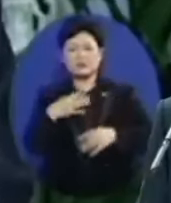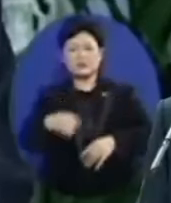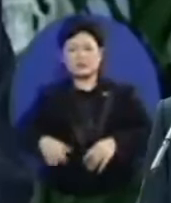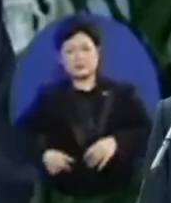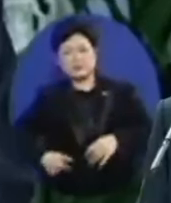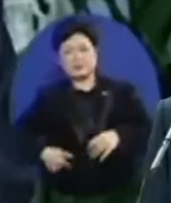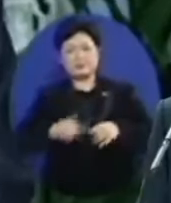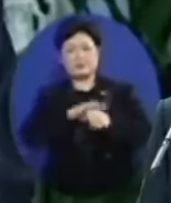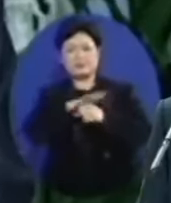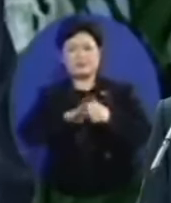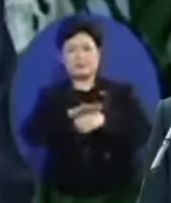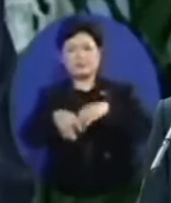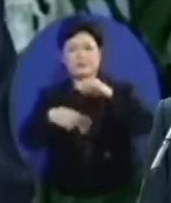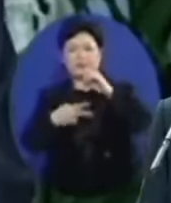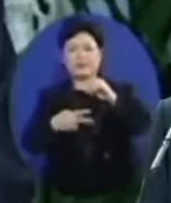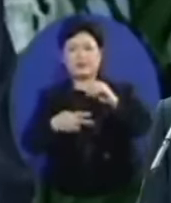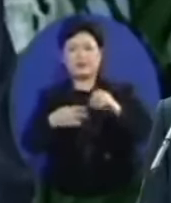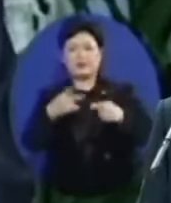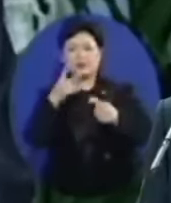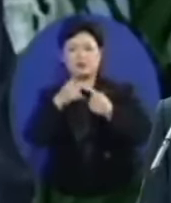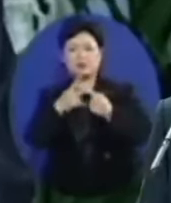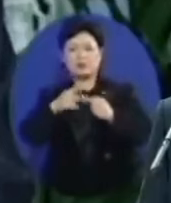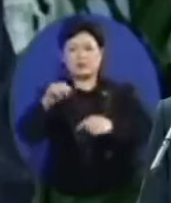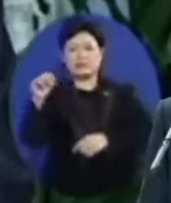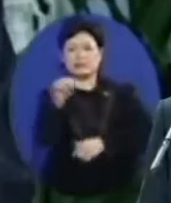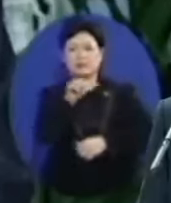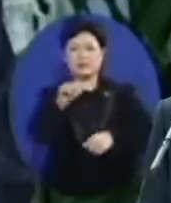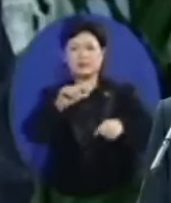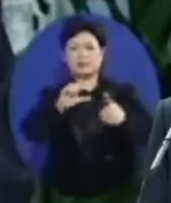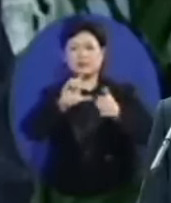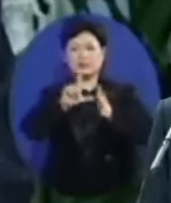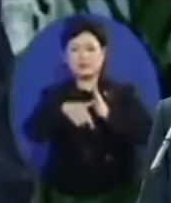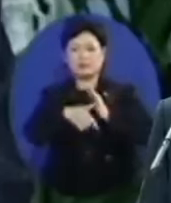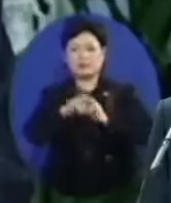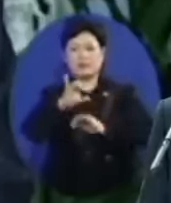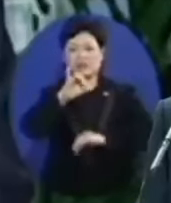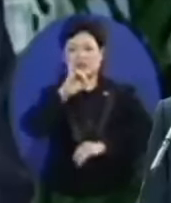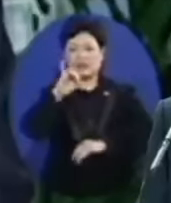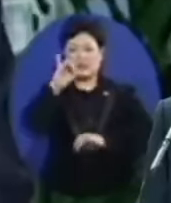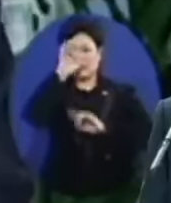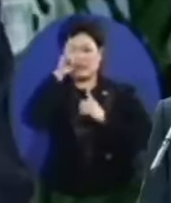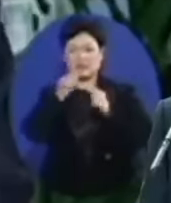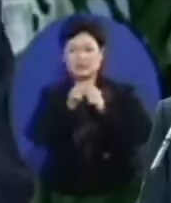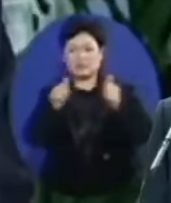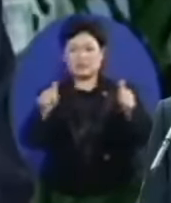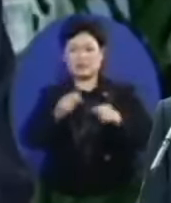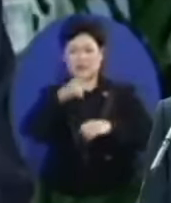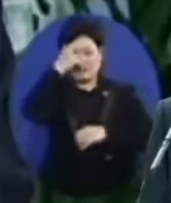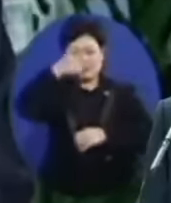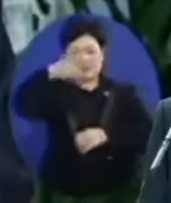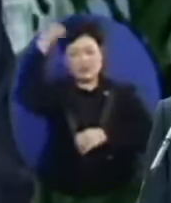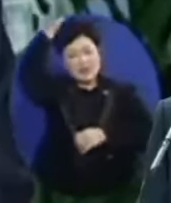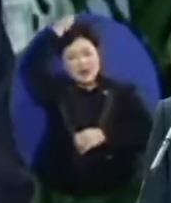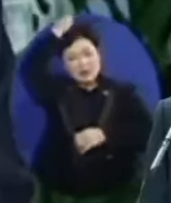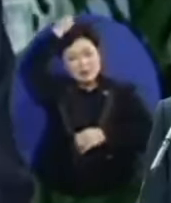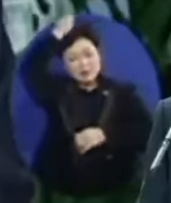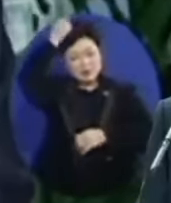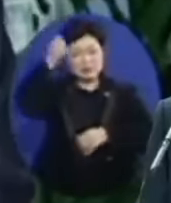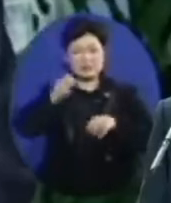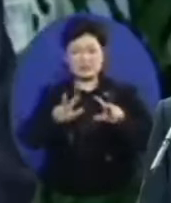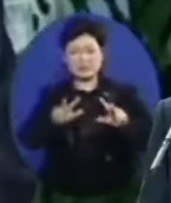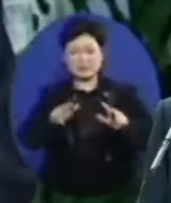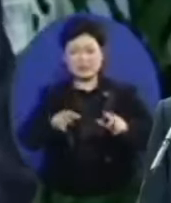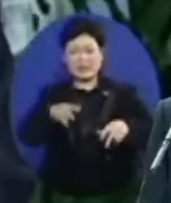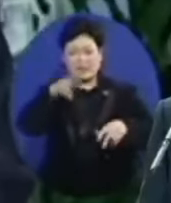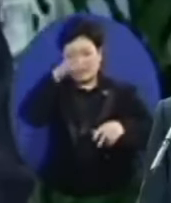있는 것입니다. 둘째는 스피드 시대입니다. 이어령 씨는 과거 시대가 가마솥 문화이면 신시대는 라면